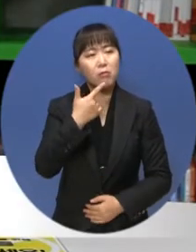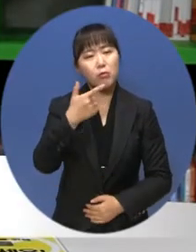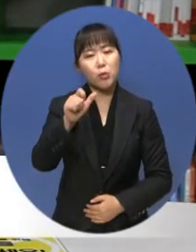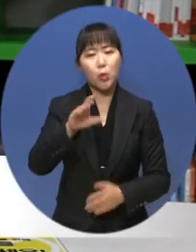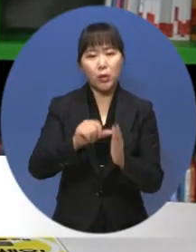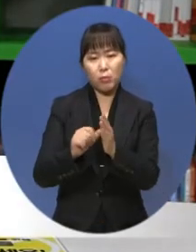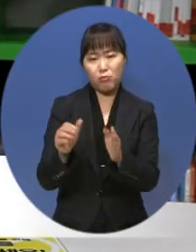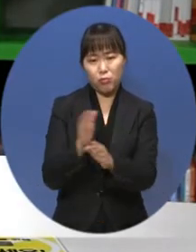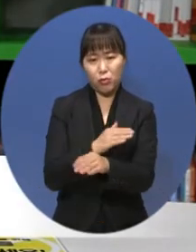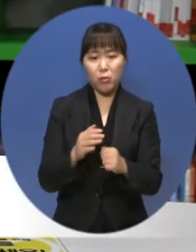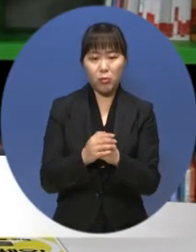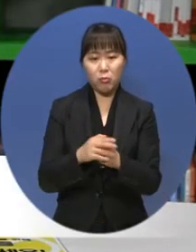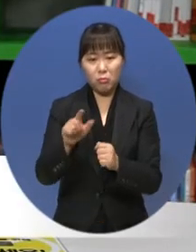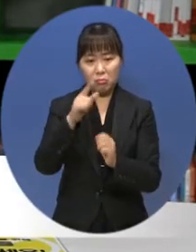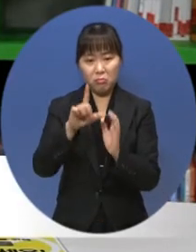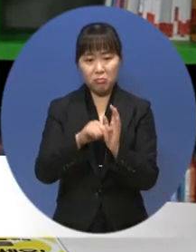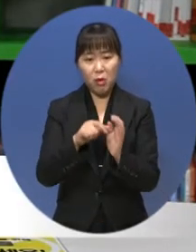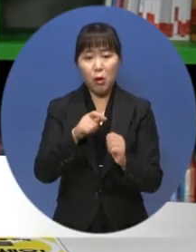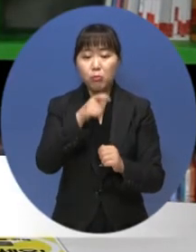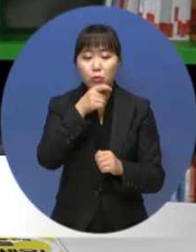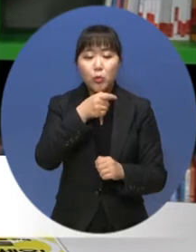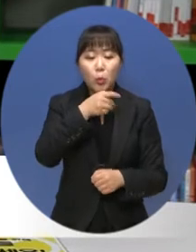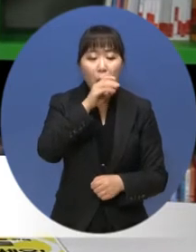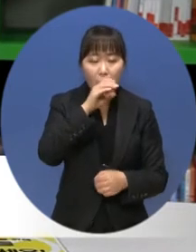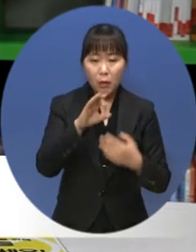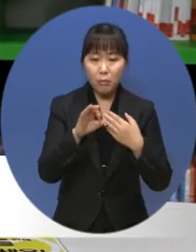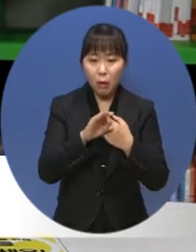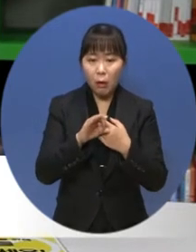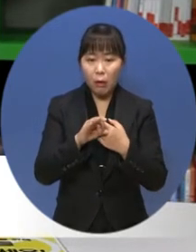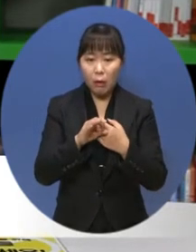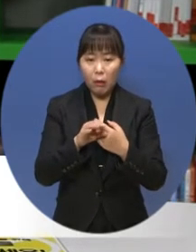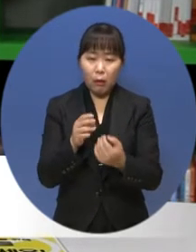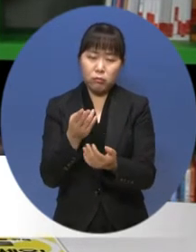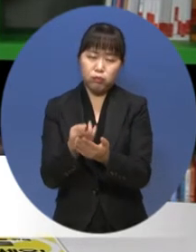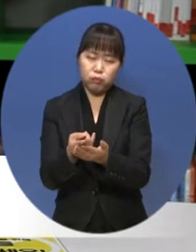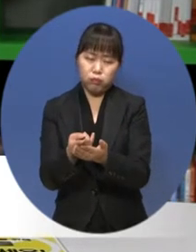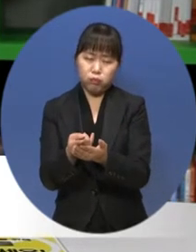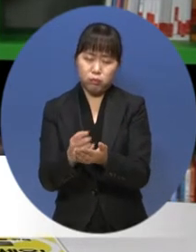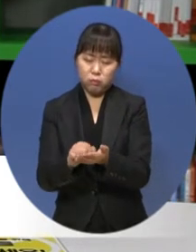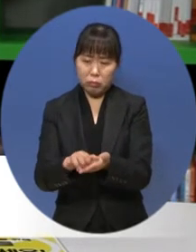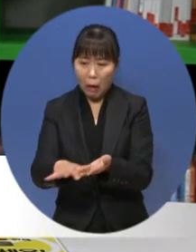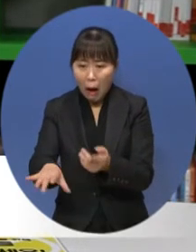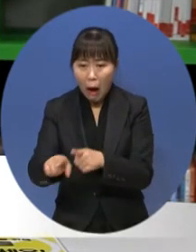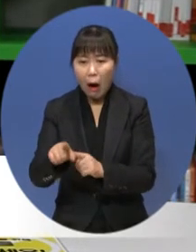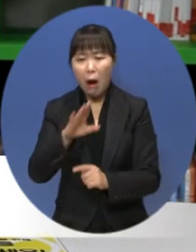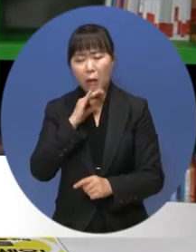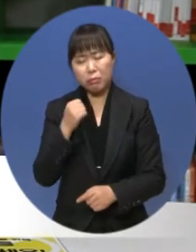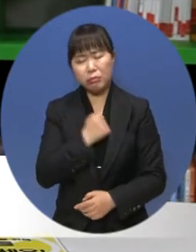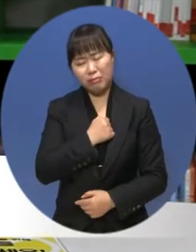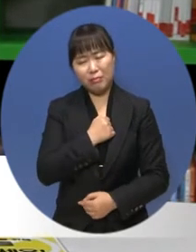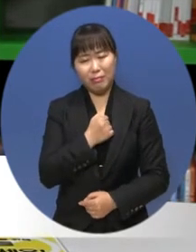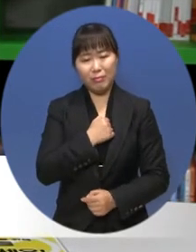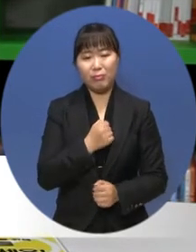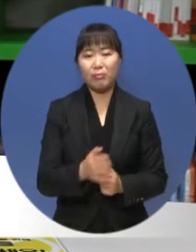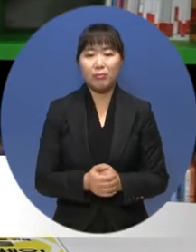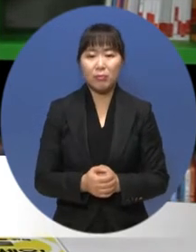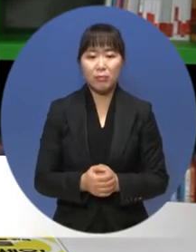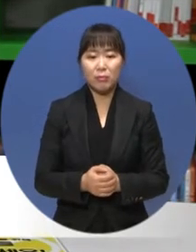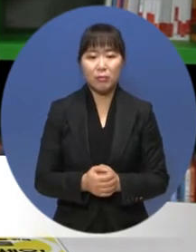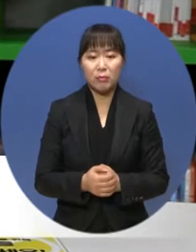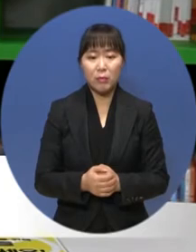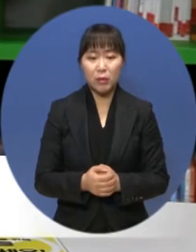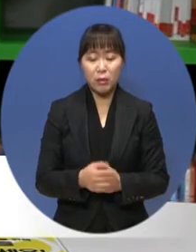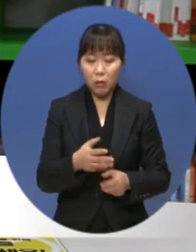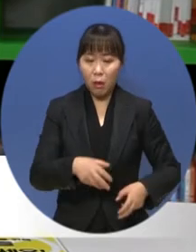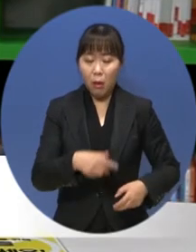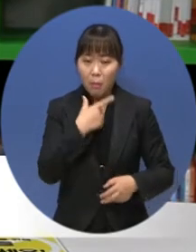왔어요. 저녁에 조금 물을 좀 마셨다 하면은 침대까지 버려놓을 때는 엄청 내가 했어도 속상하죠. 착용을